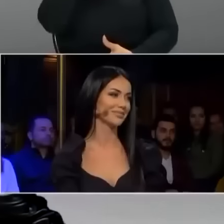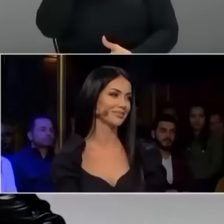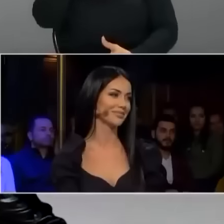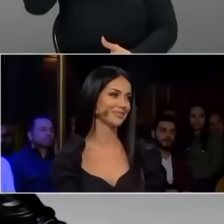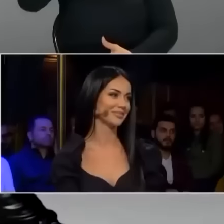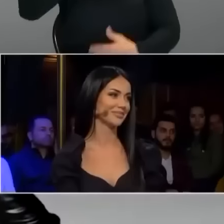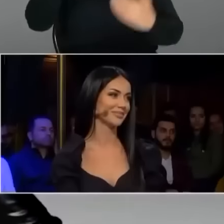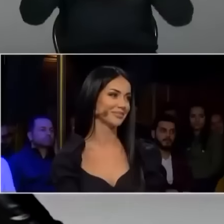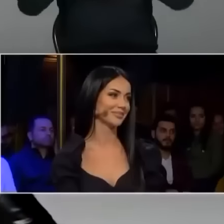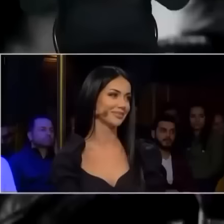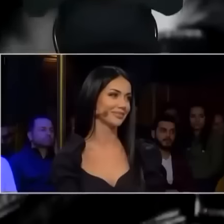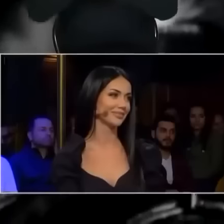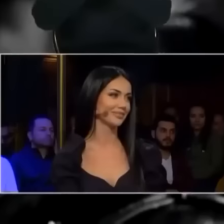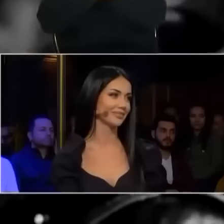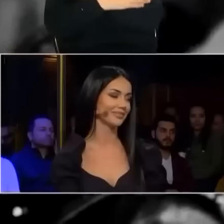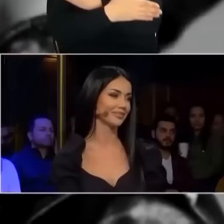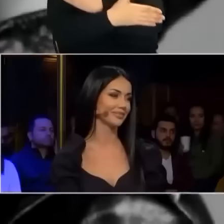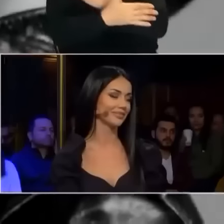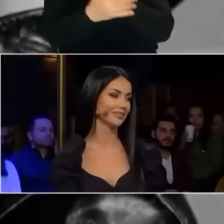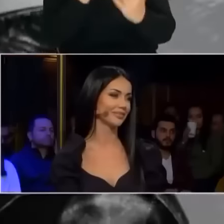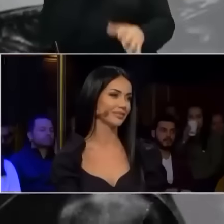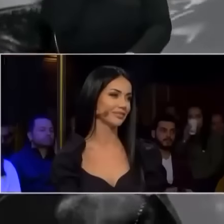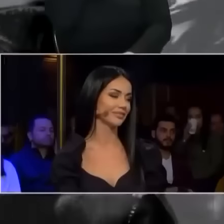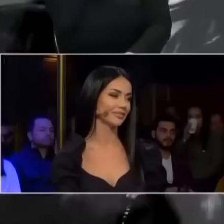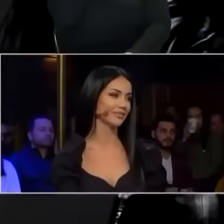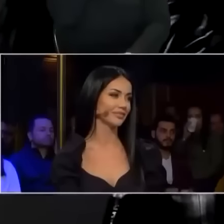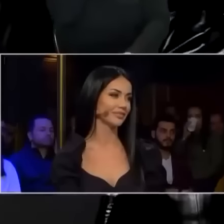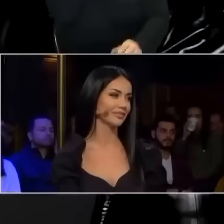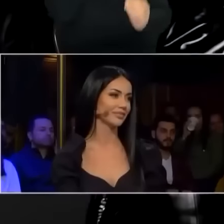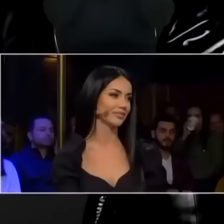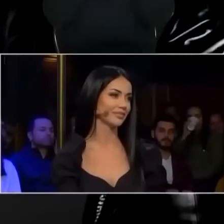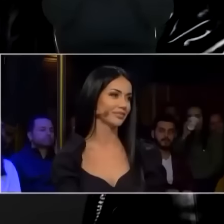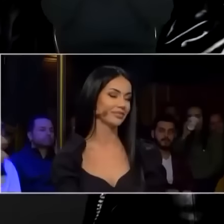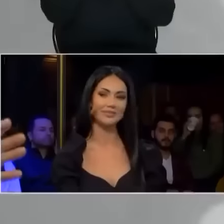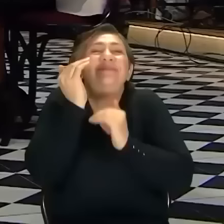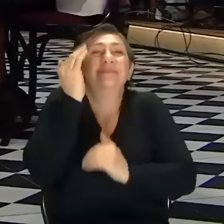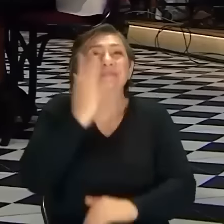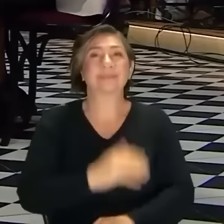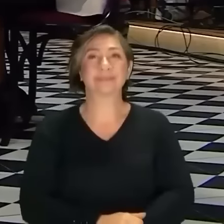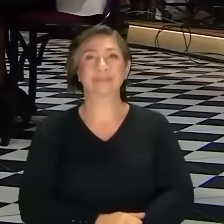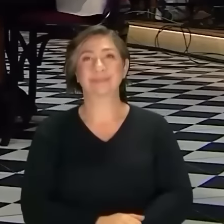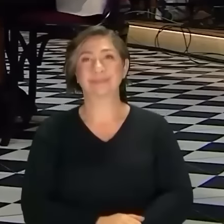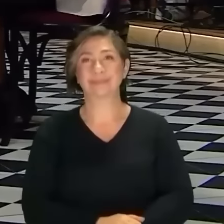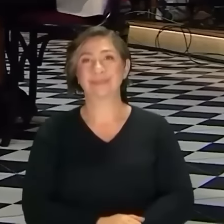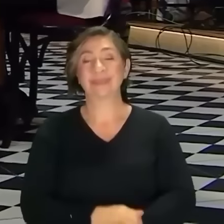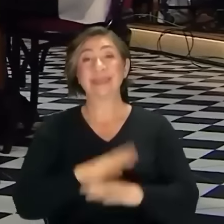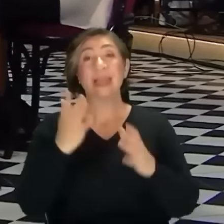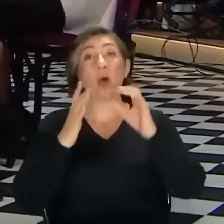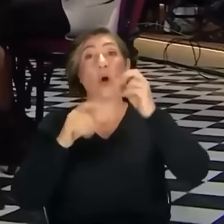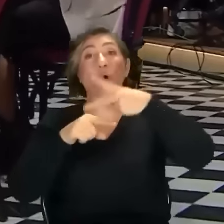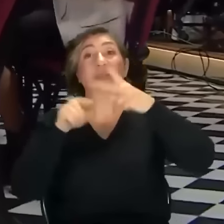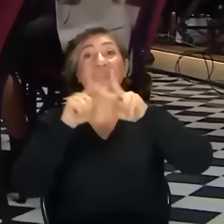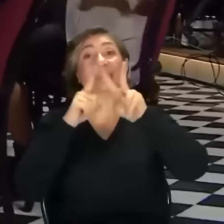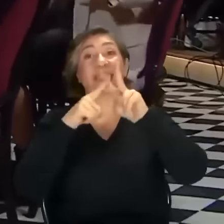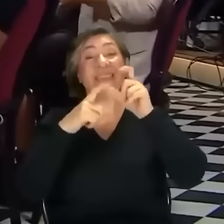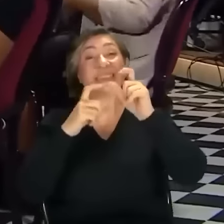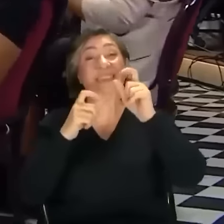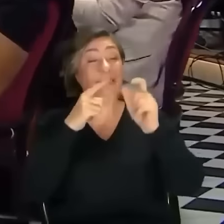günün akşamında Hasretin yüks ederek Dur niye Bir de ozansı bir